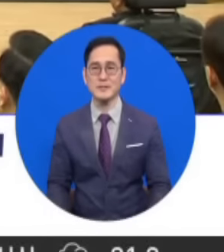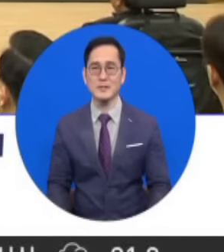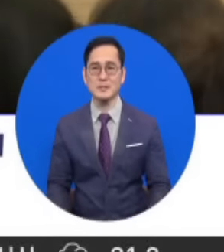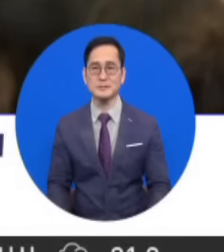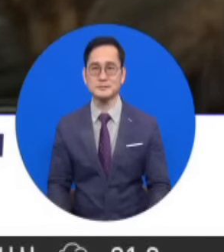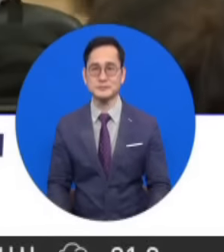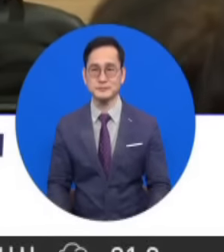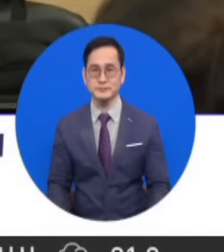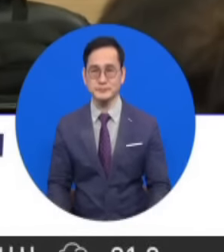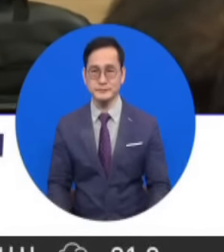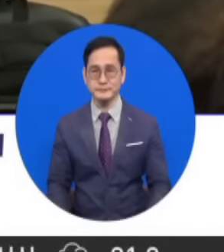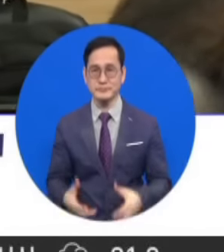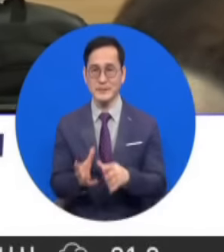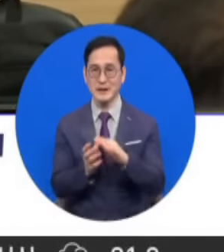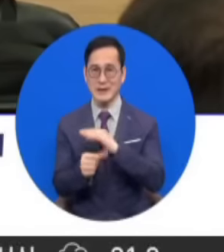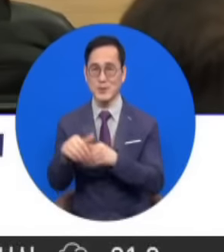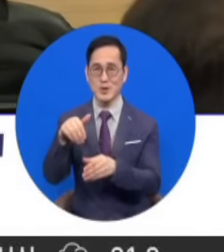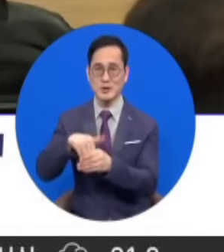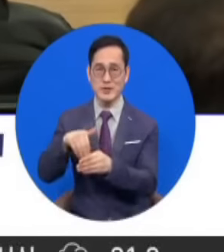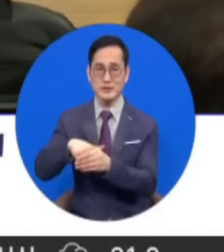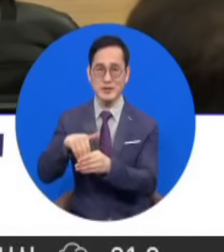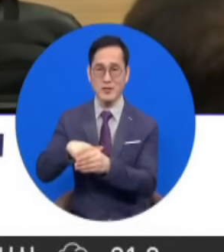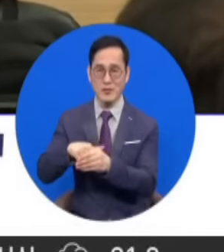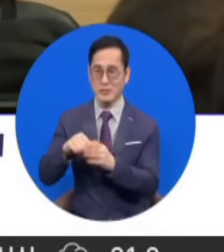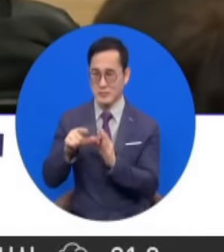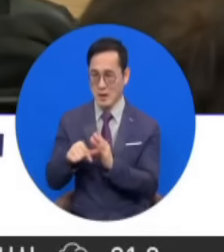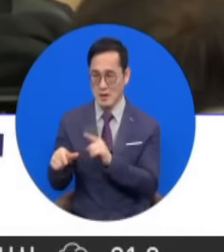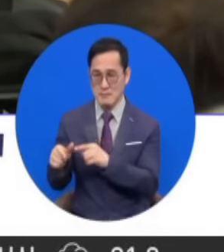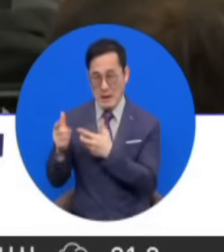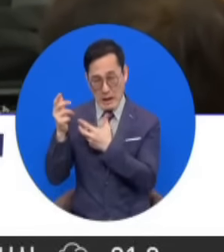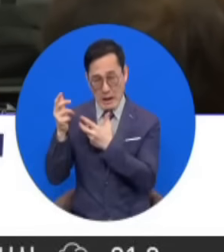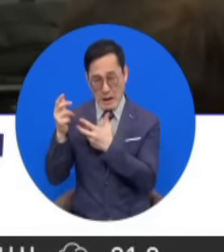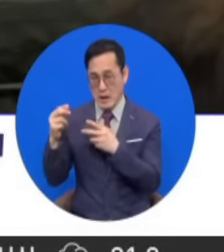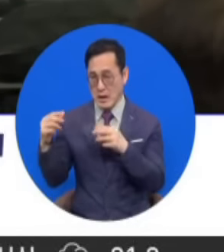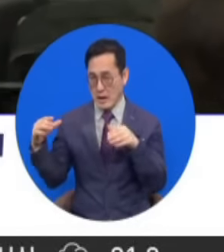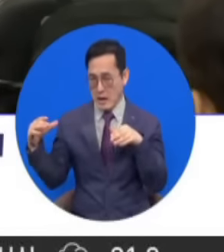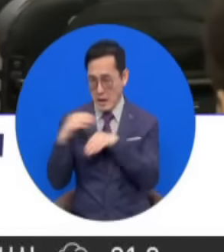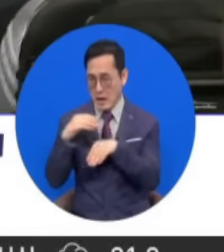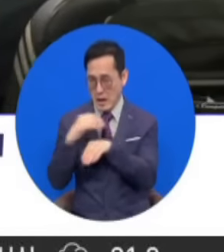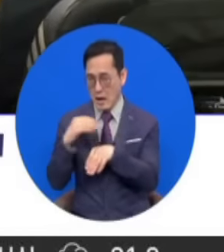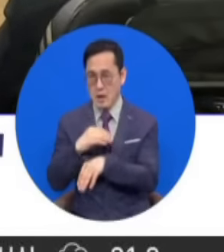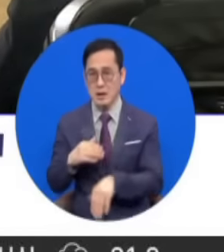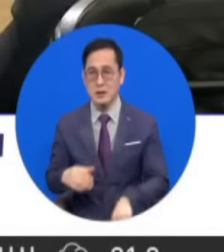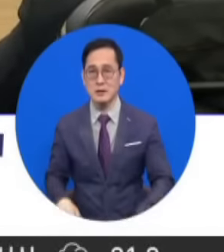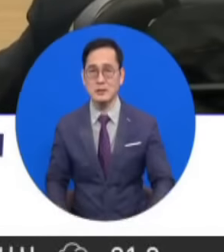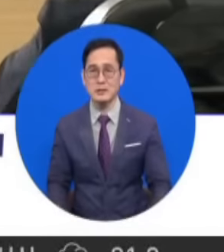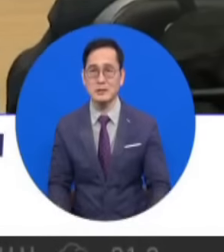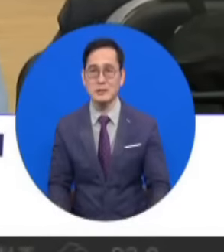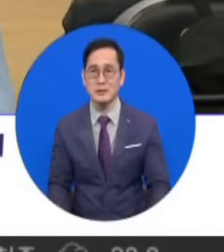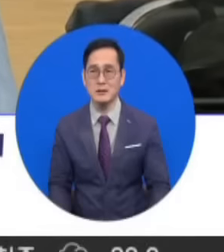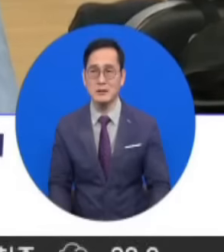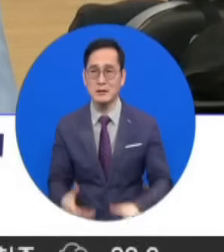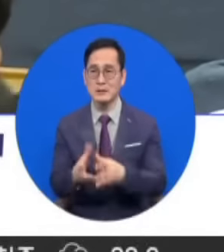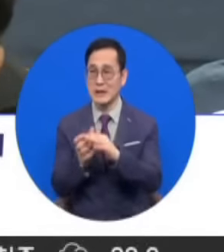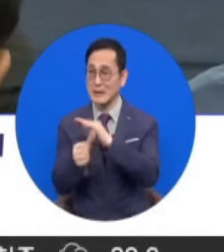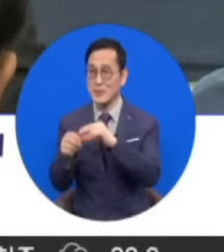뭔 전대에서 대표되는 거에 뭐 목숨 걸고 뛴단 말이에요. 그럼 목숨 걸고 뛰어서 뭐 얻을 게 뭐가 있는지